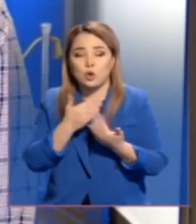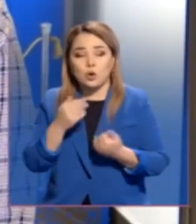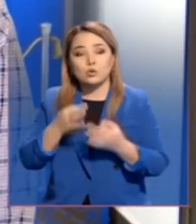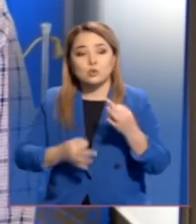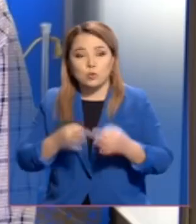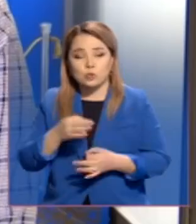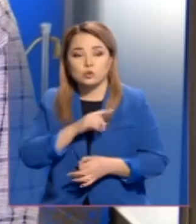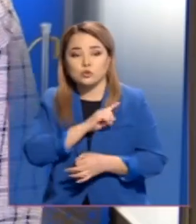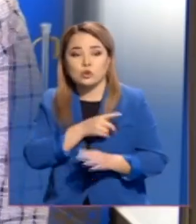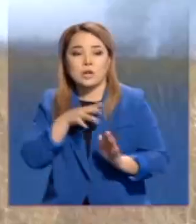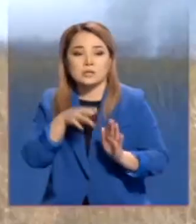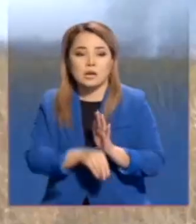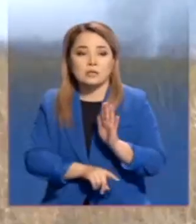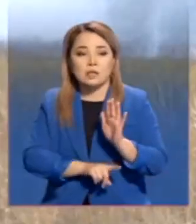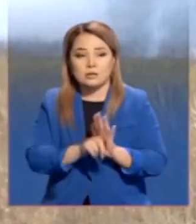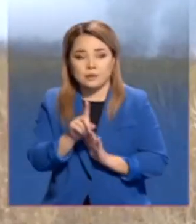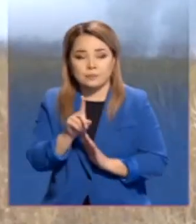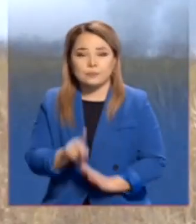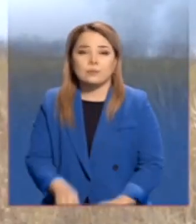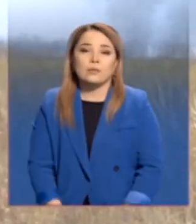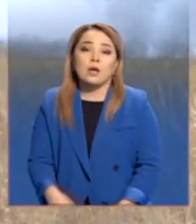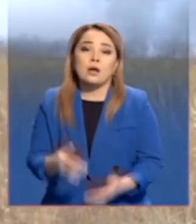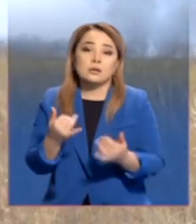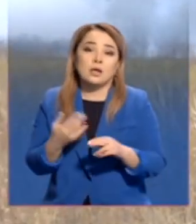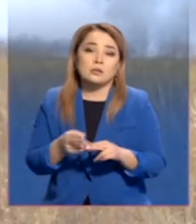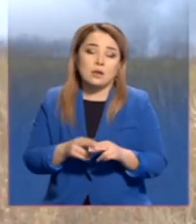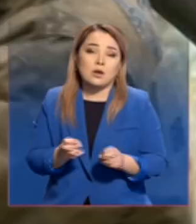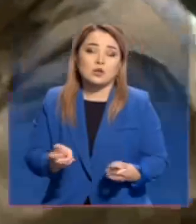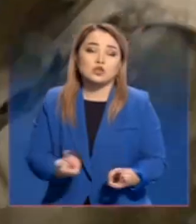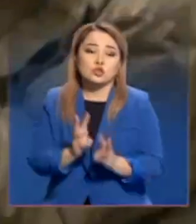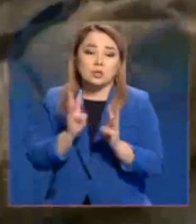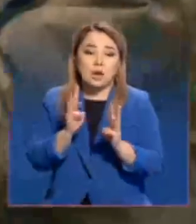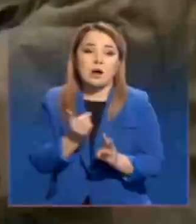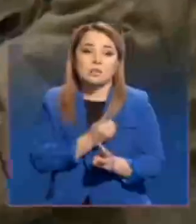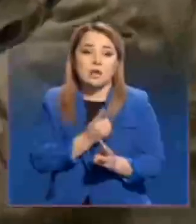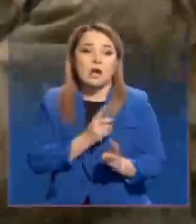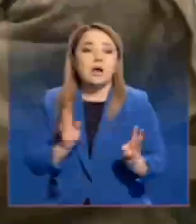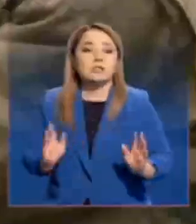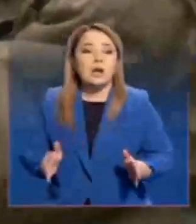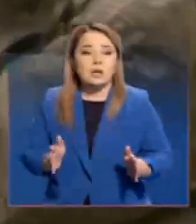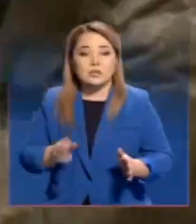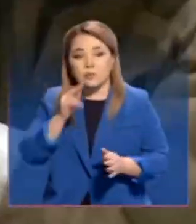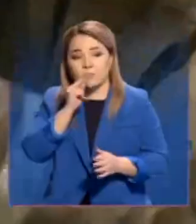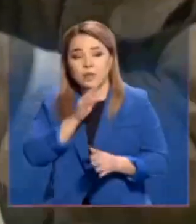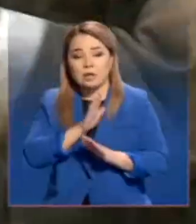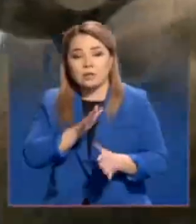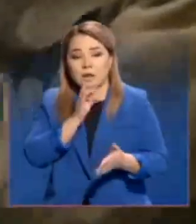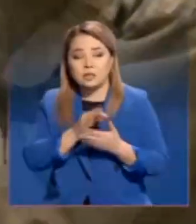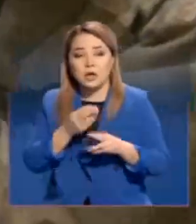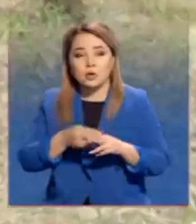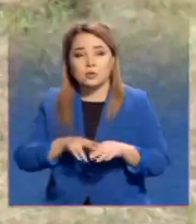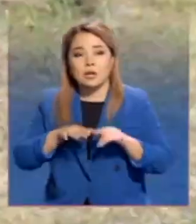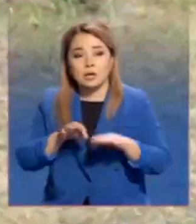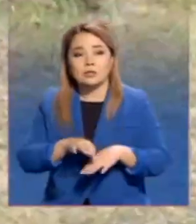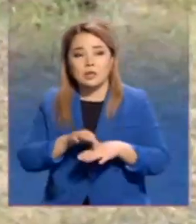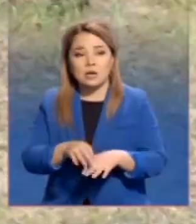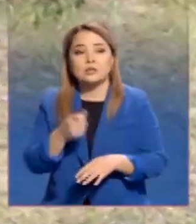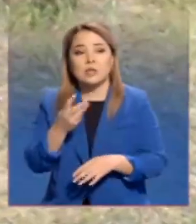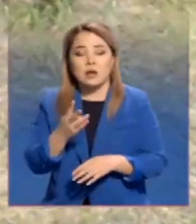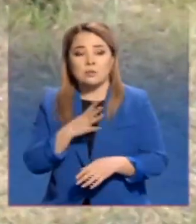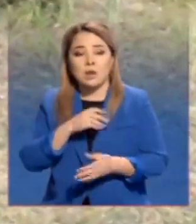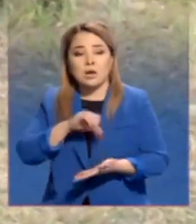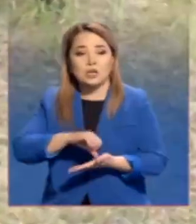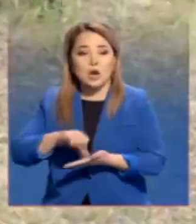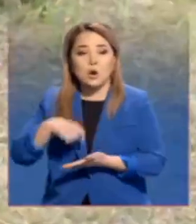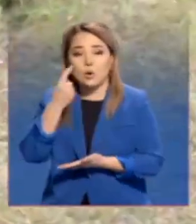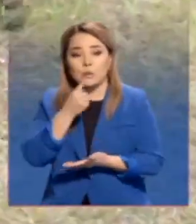үкімі заңды күшіне енді. Алайда бұл алапат өртке жалғыз тракторшы кінәлі деген сөз емес. Осы іске қатысты тағы бірнеше